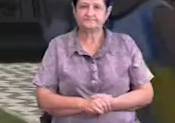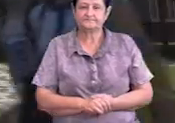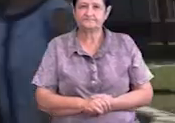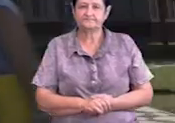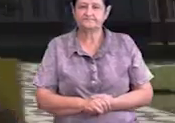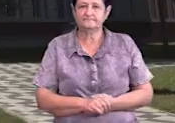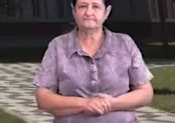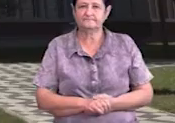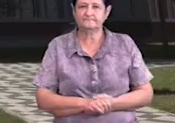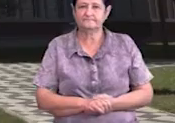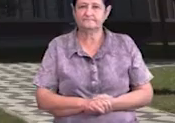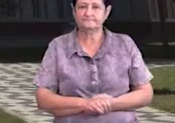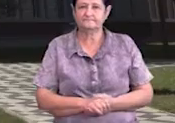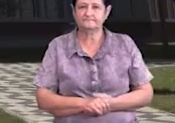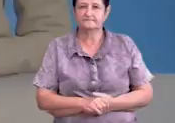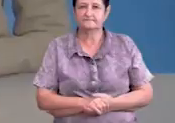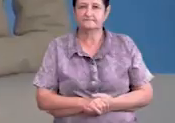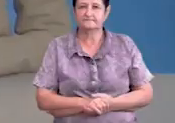на Суспільному.